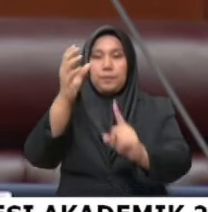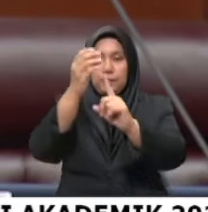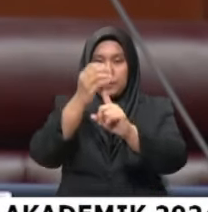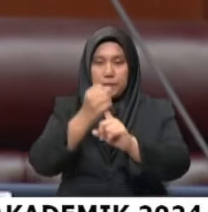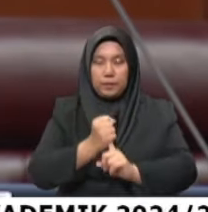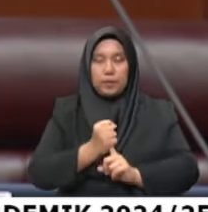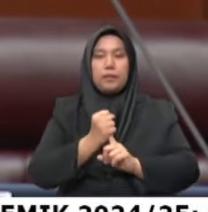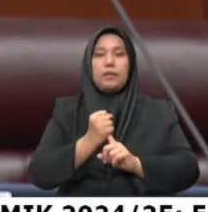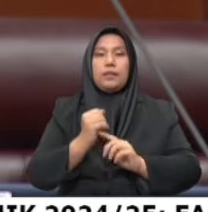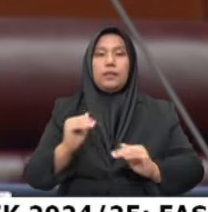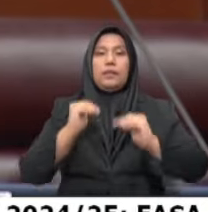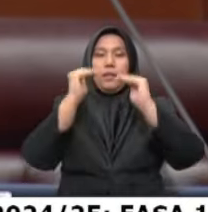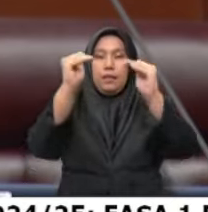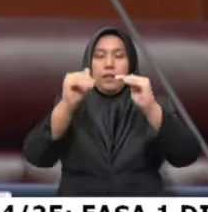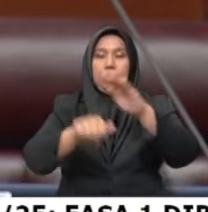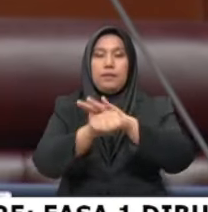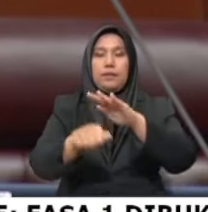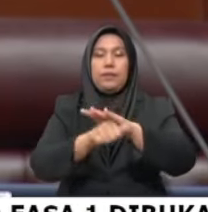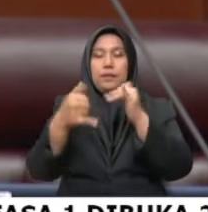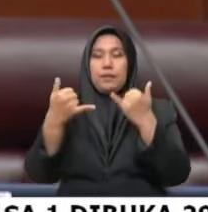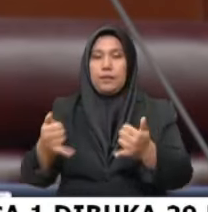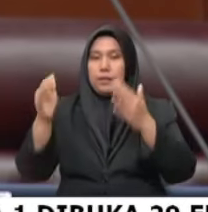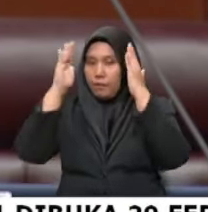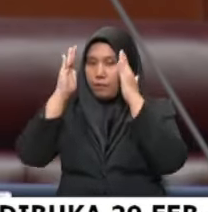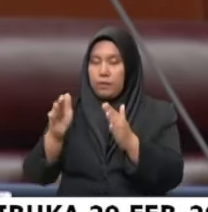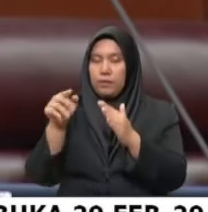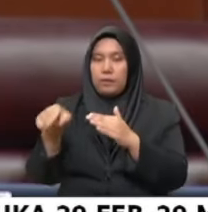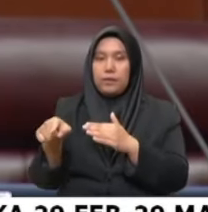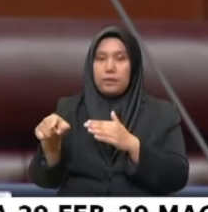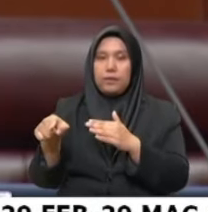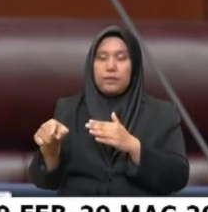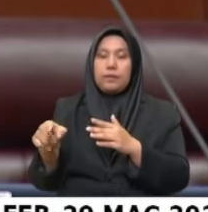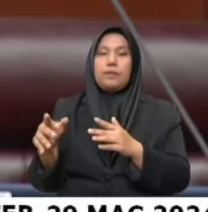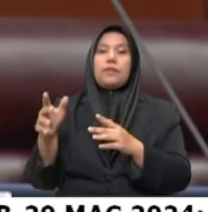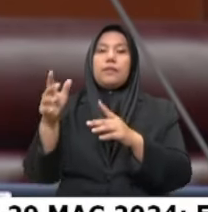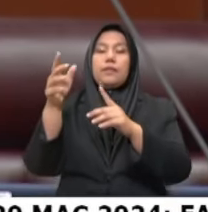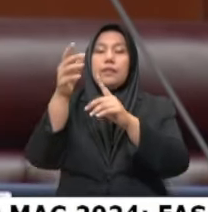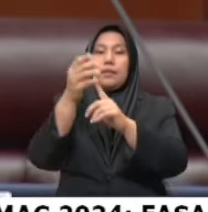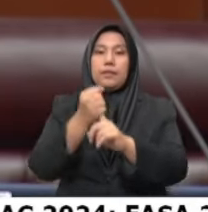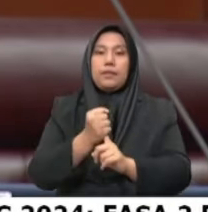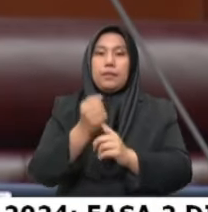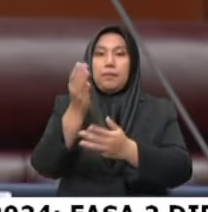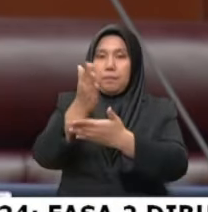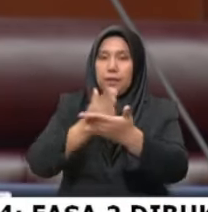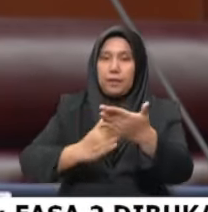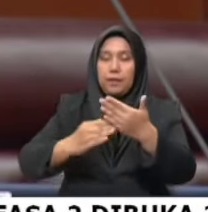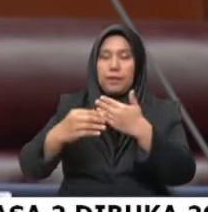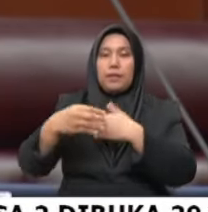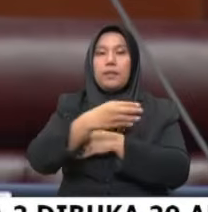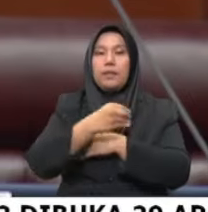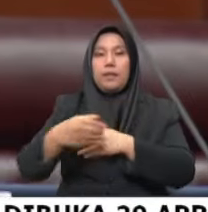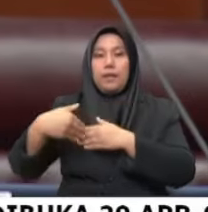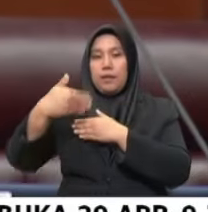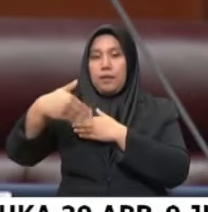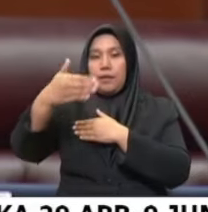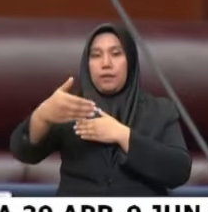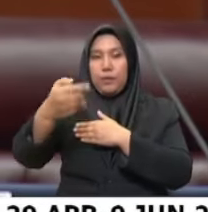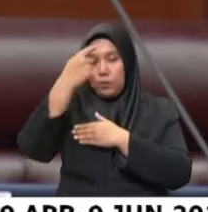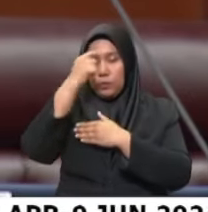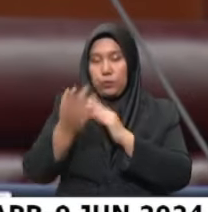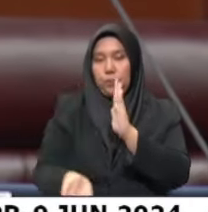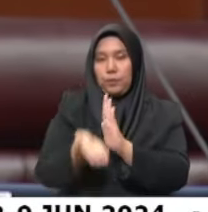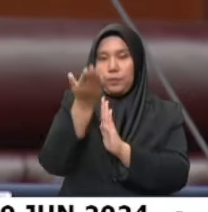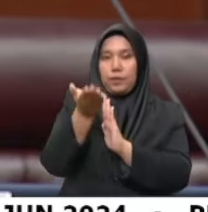tahap asas, dan kita sedang memberi tumpuan kepada mereka yang mencapai tahap pertengahan dan mencapai tahap lanjutan untuk terus dilonjakkan lagi